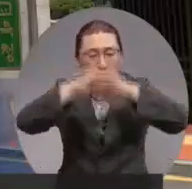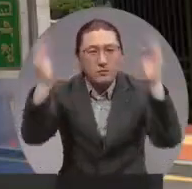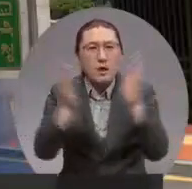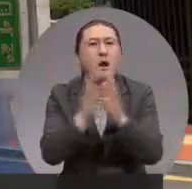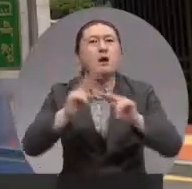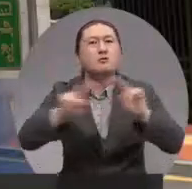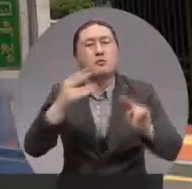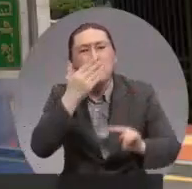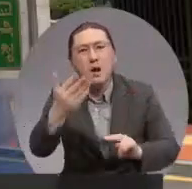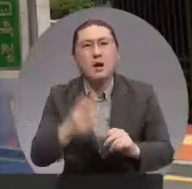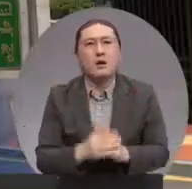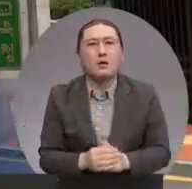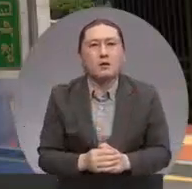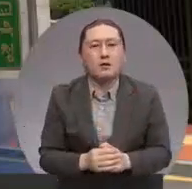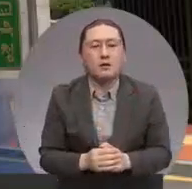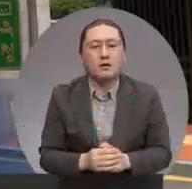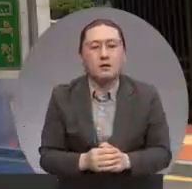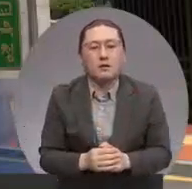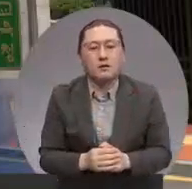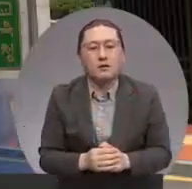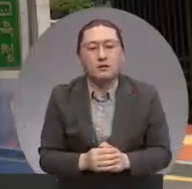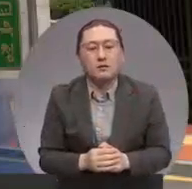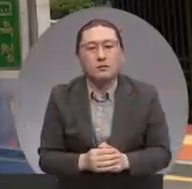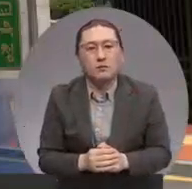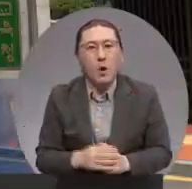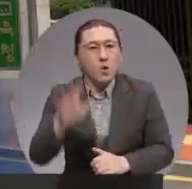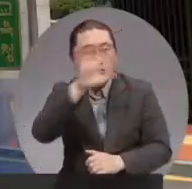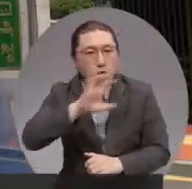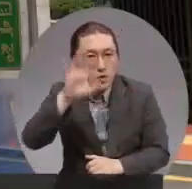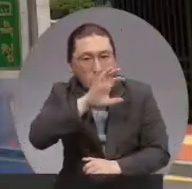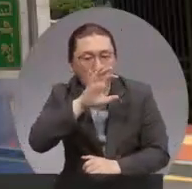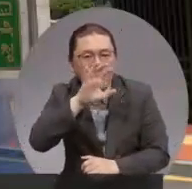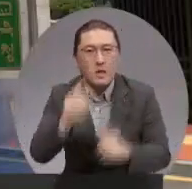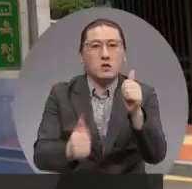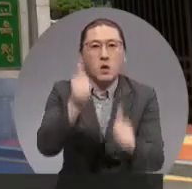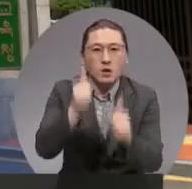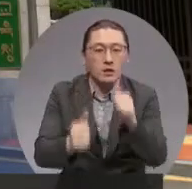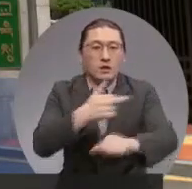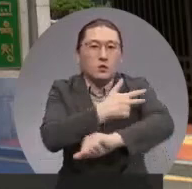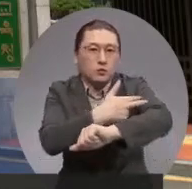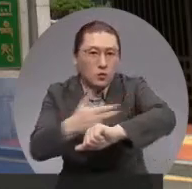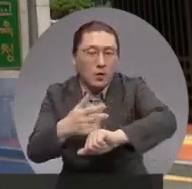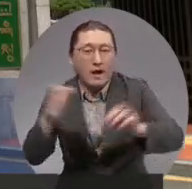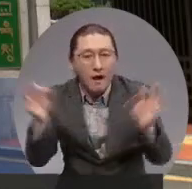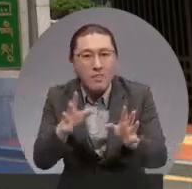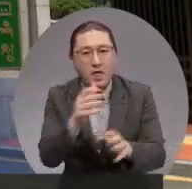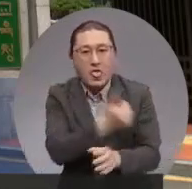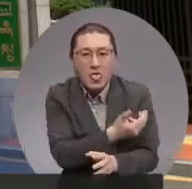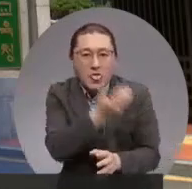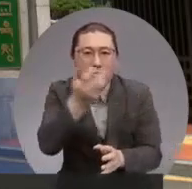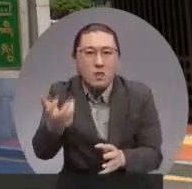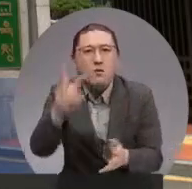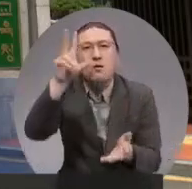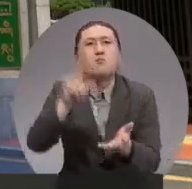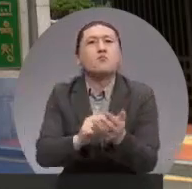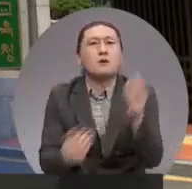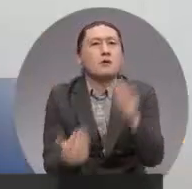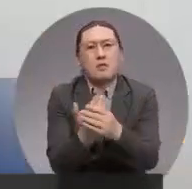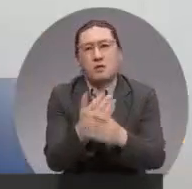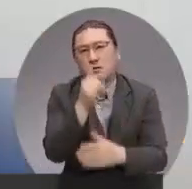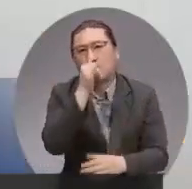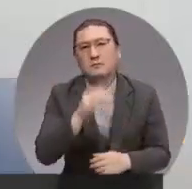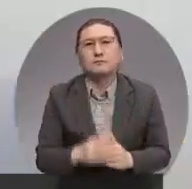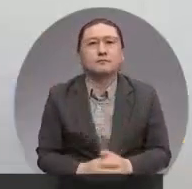있는 거예요. 전지훈련, 스포츠 클럽 대회, 생존 수영, 간단한 이동도 이제 문제가 되는 부분이 있는